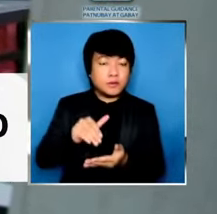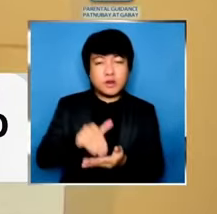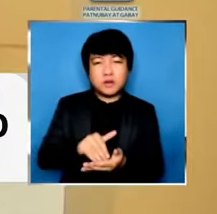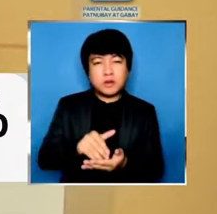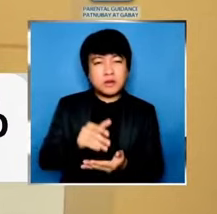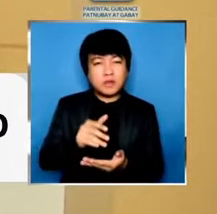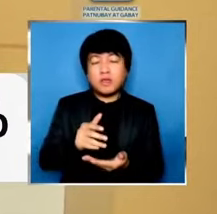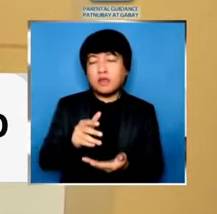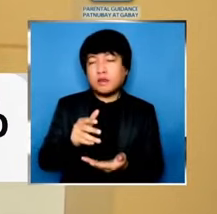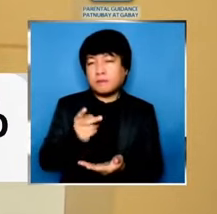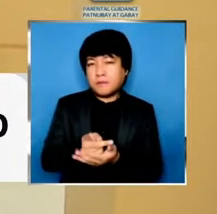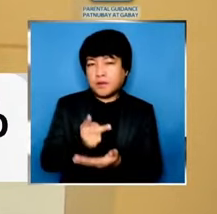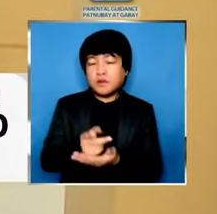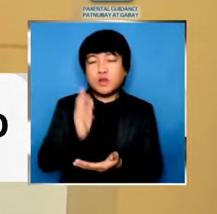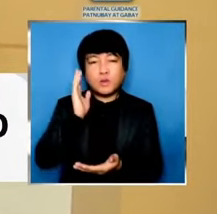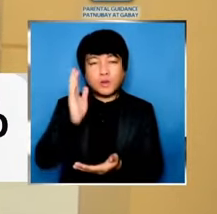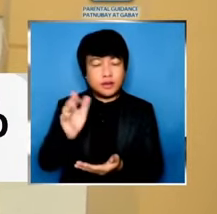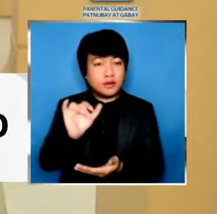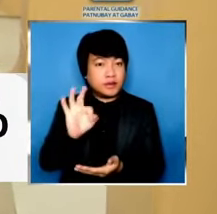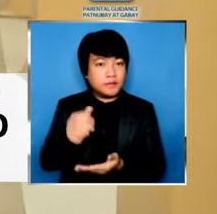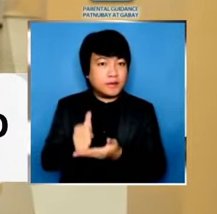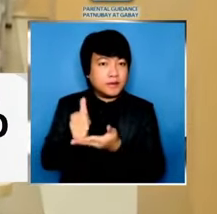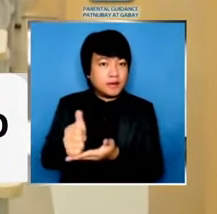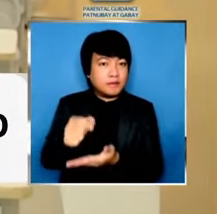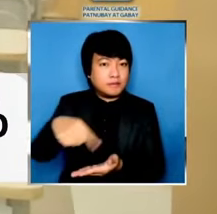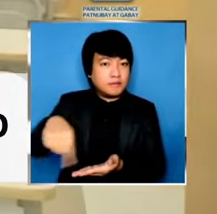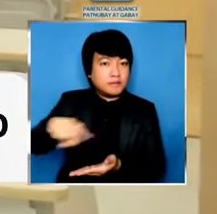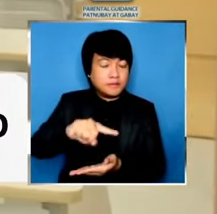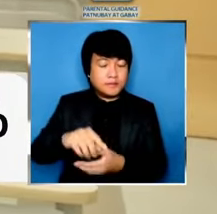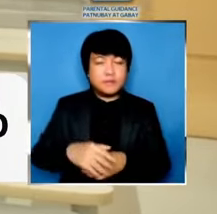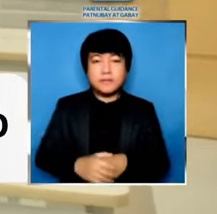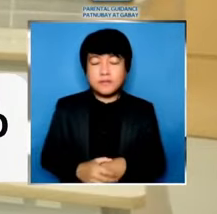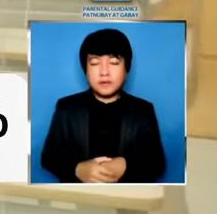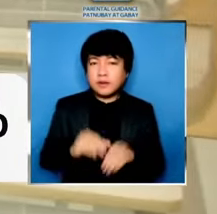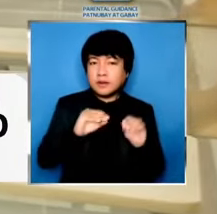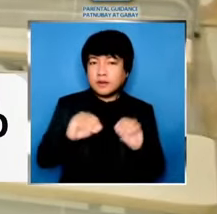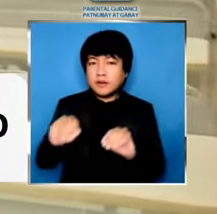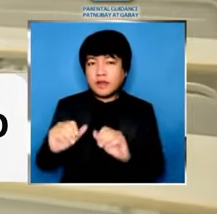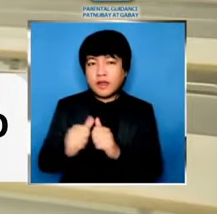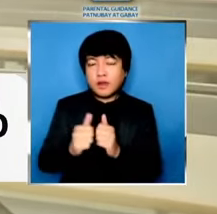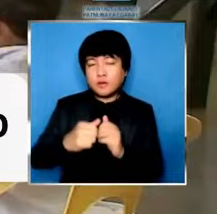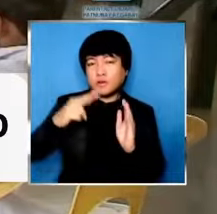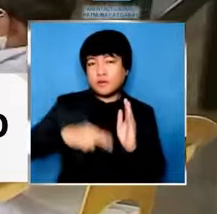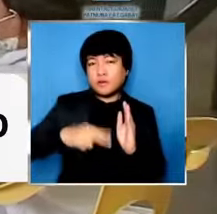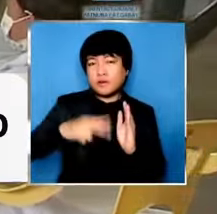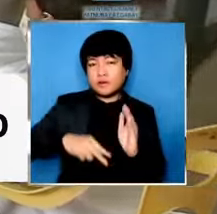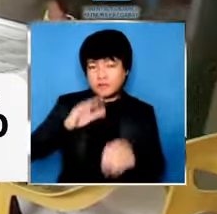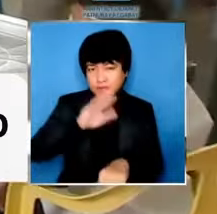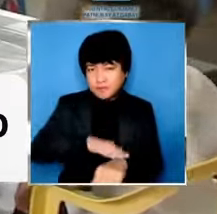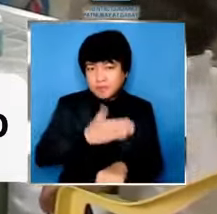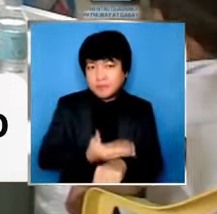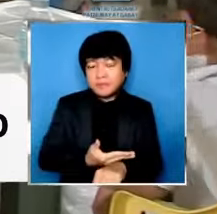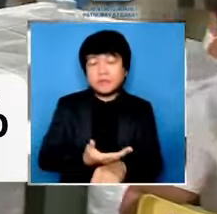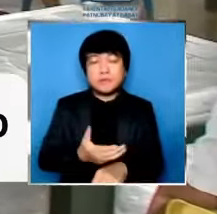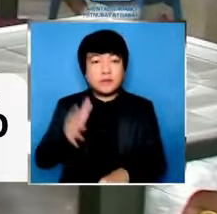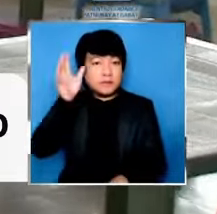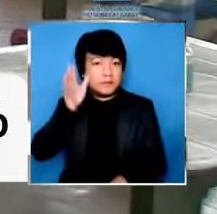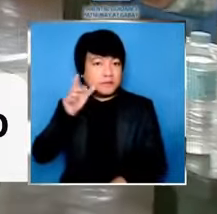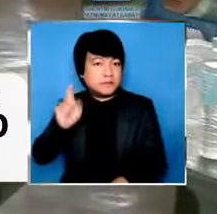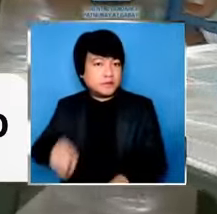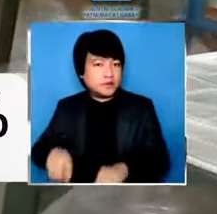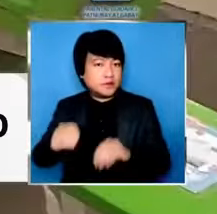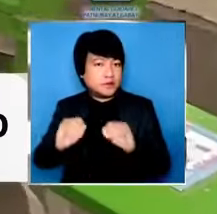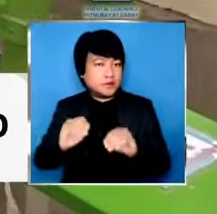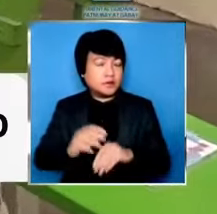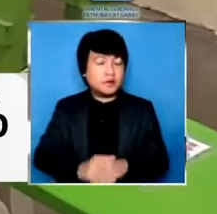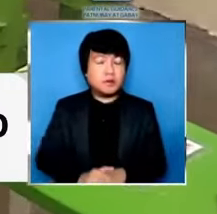sa nanay-tatay teacher sessions. Tutulong din sila na matutong magbasa ang kanilang mga anak. Makikinabang daw sa programa ang mahigit 6,000 college